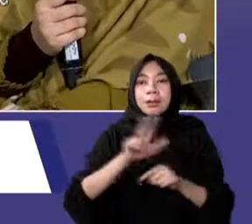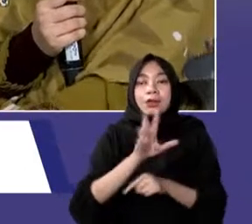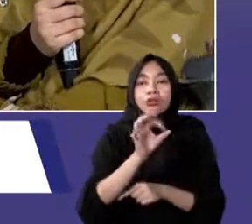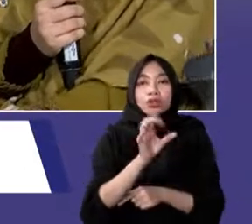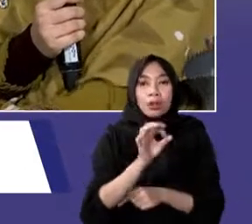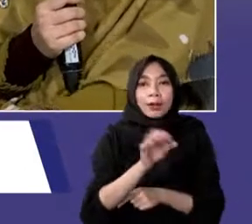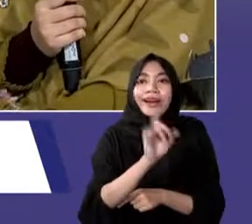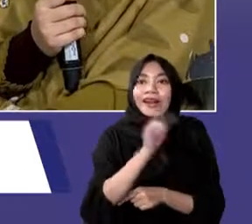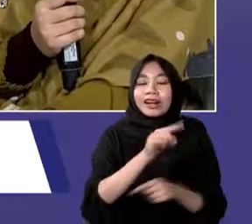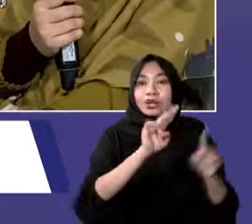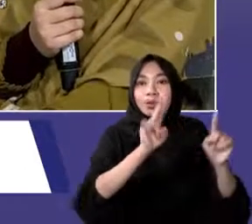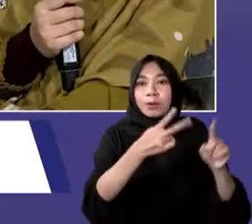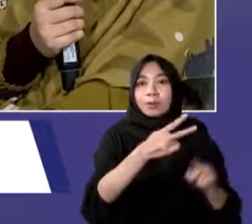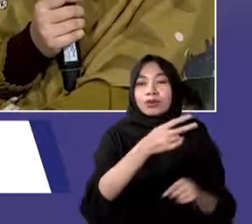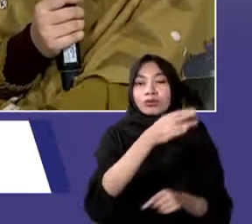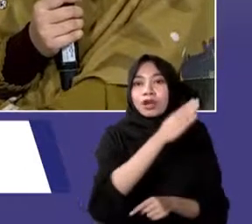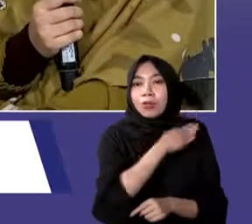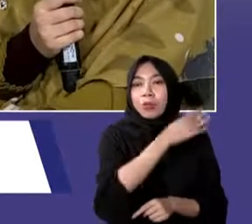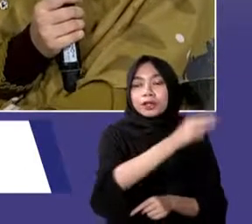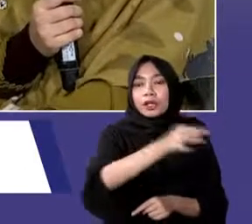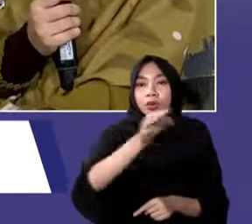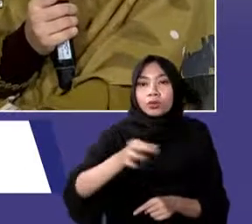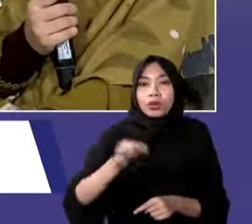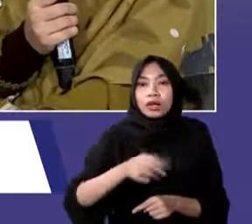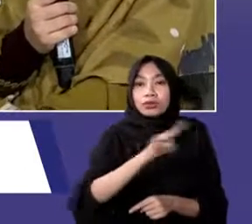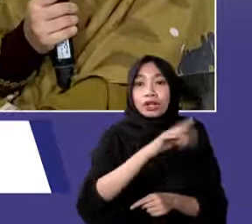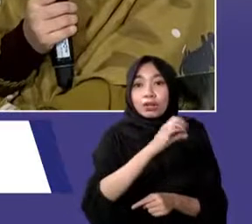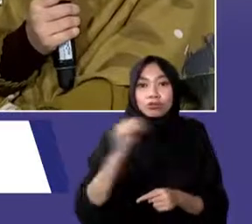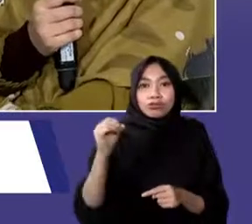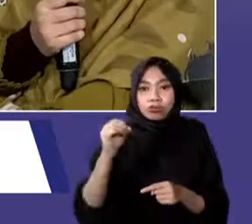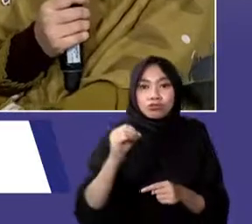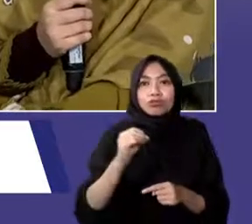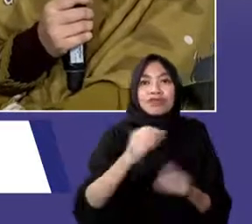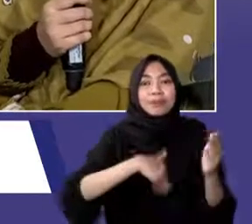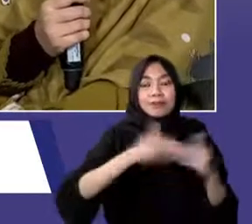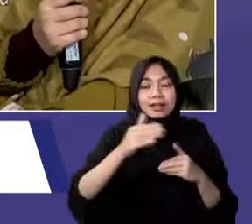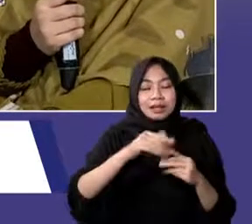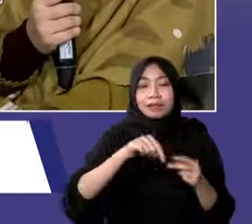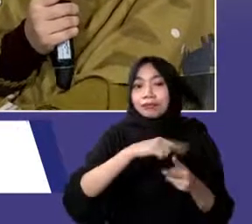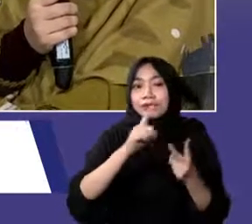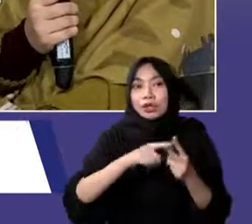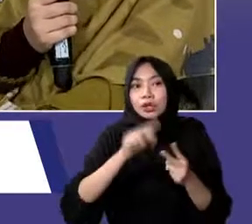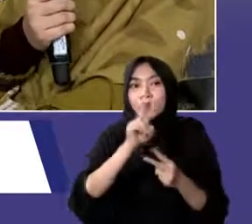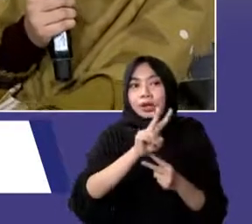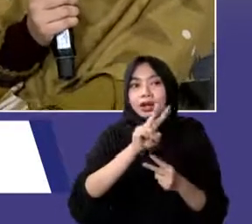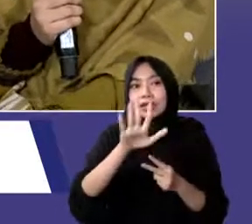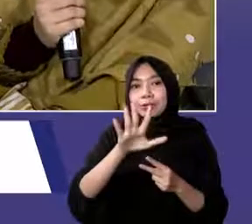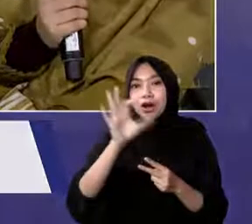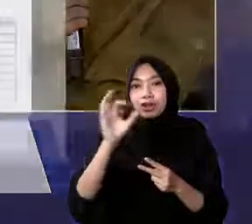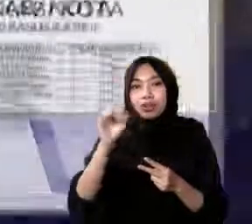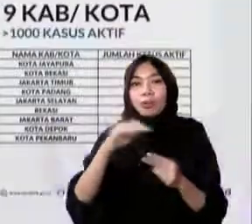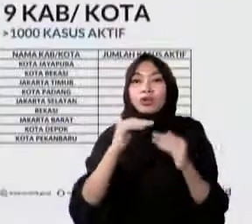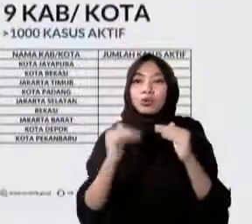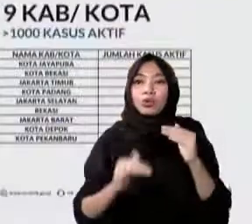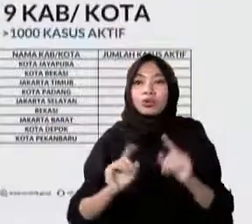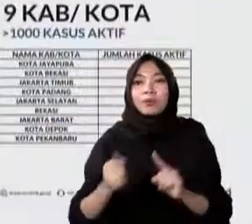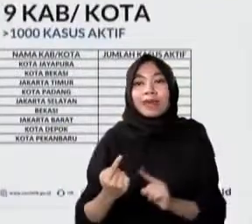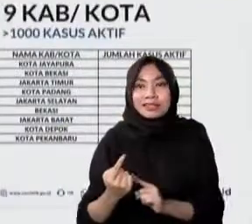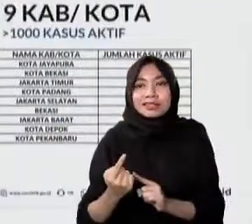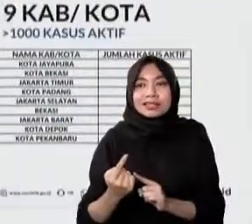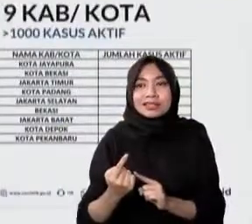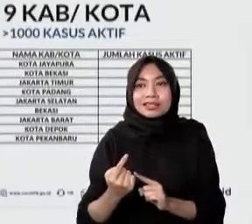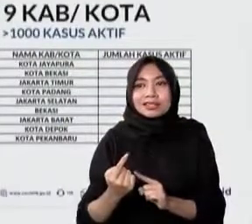ada 12 kabupaten kota dengan kasus aktif di atas 1.000. Kemudian di tanggal 25 Oktober ini berkurang nih menjadi